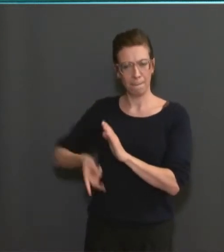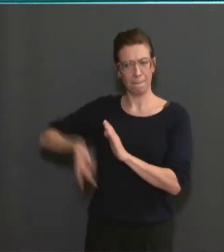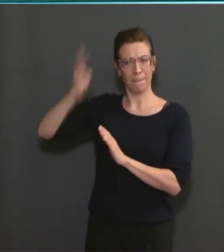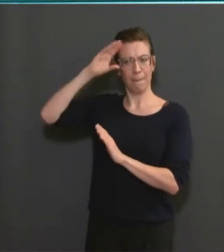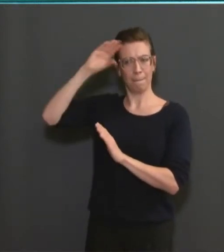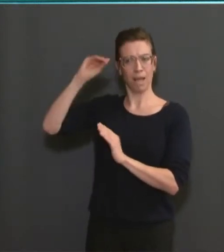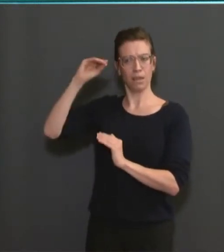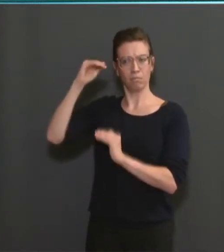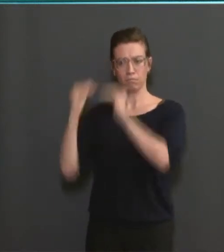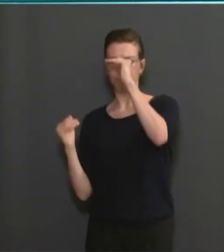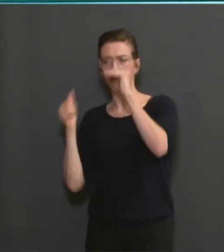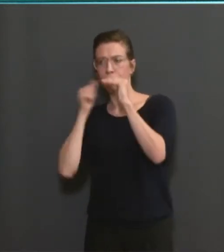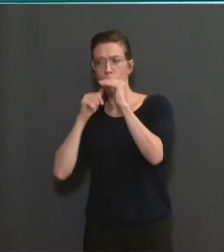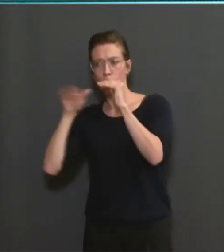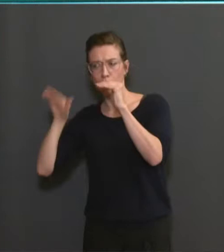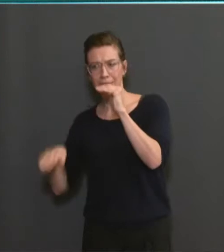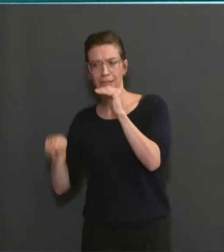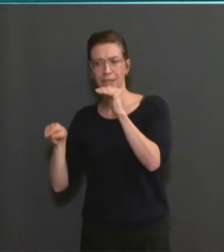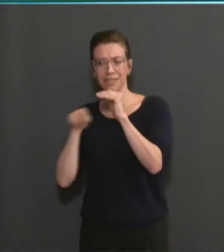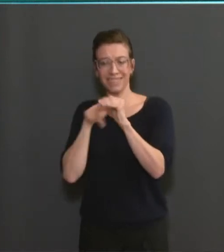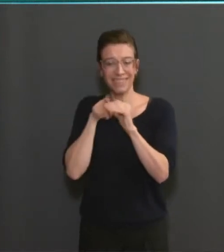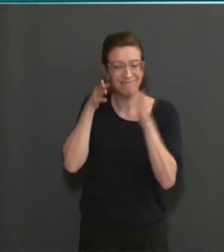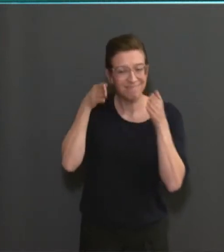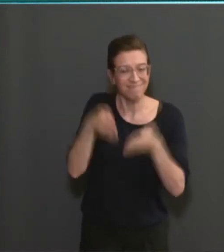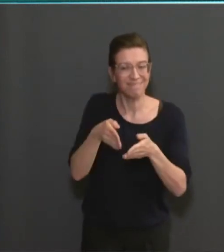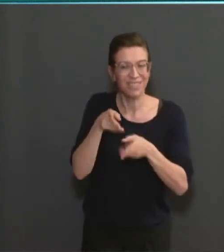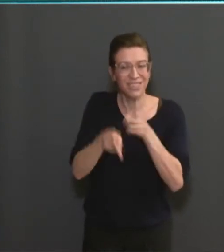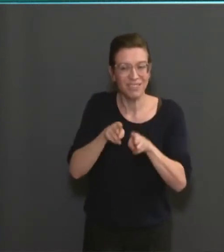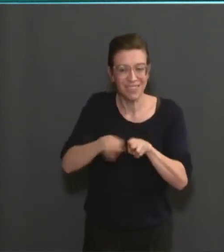namelijk 68%.